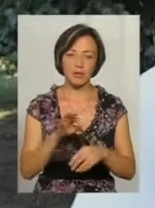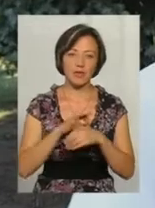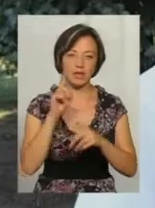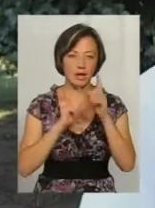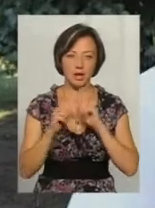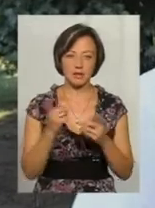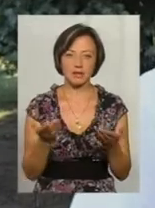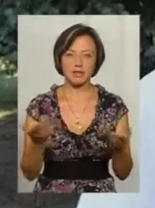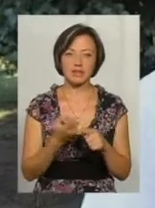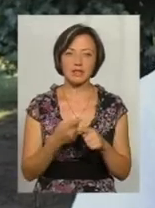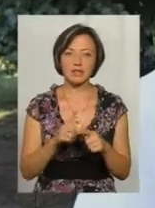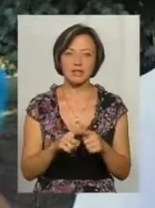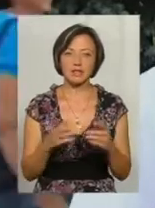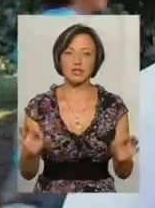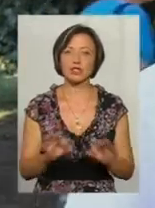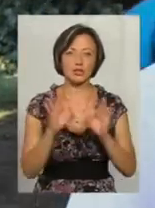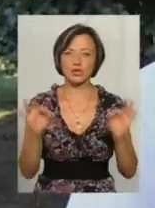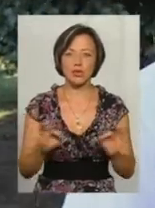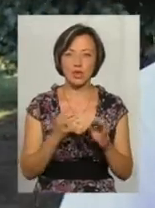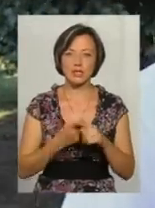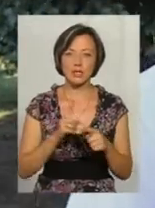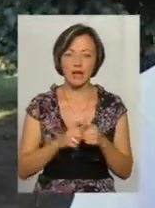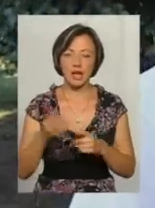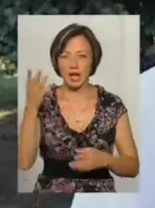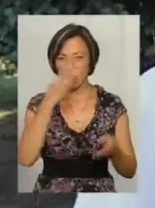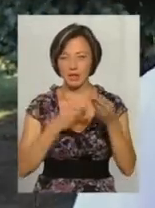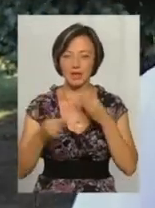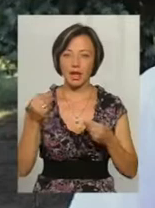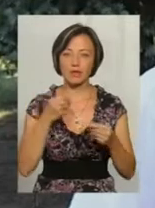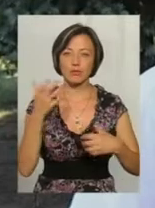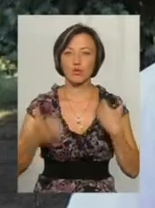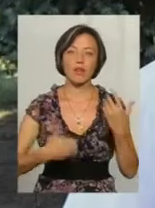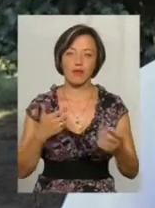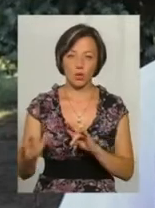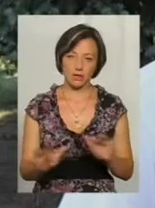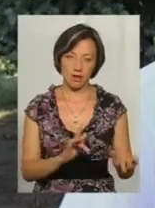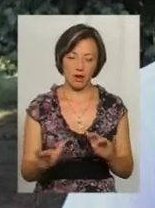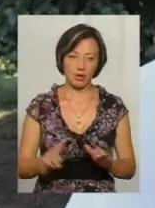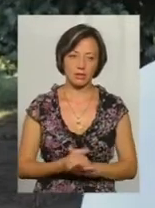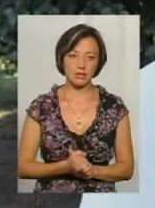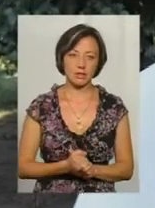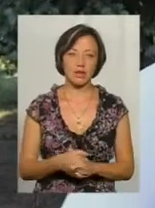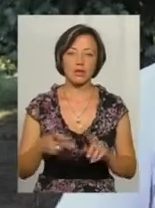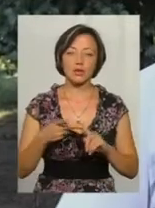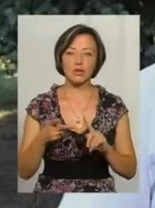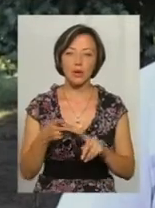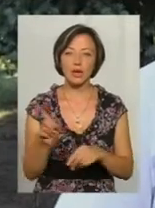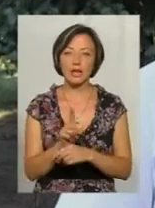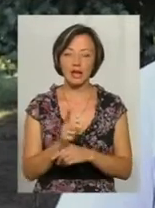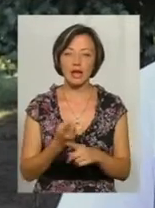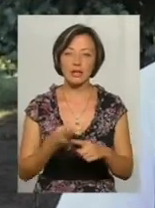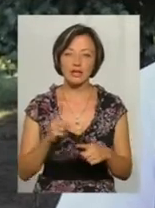нараду. Це нічого. Це імітація бурхливої діяльності і все. Другий критерій –